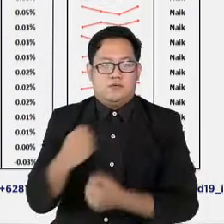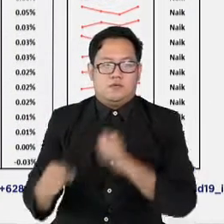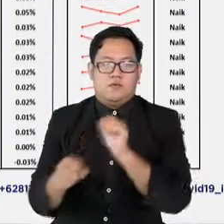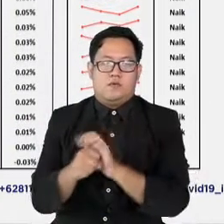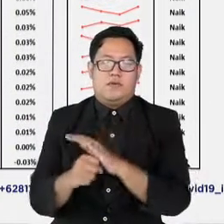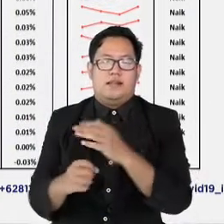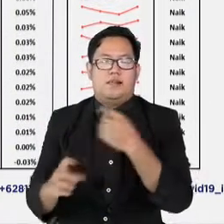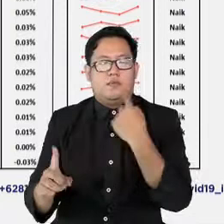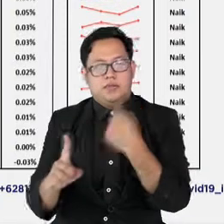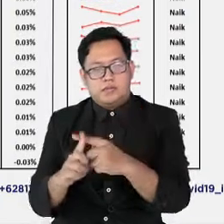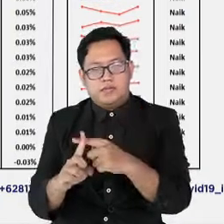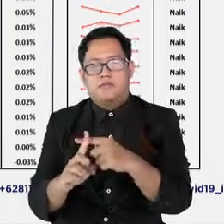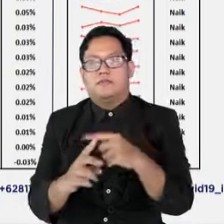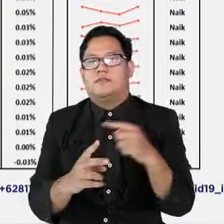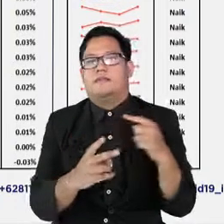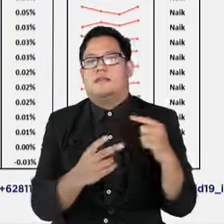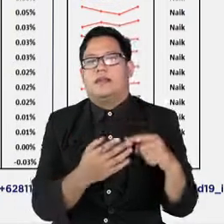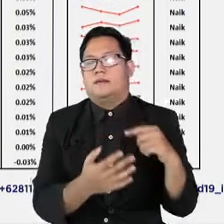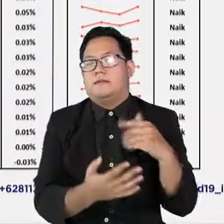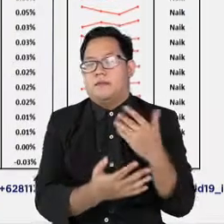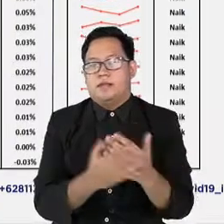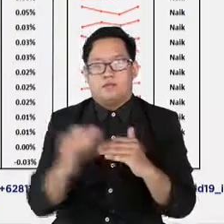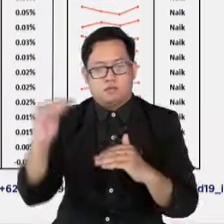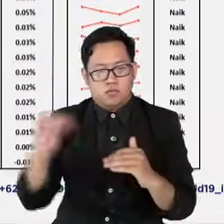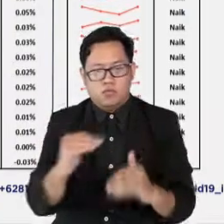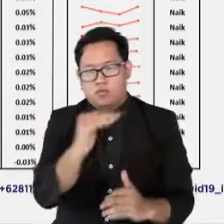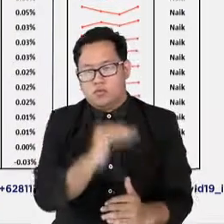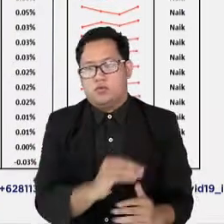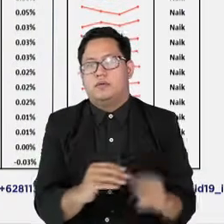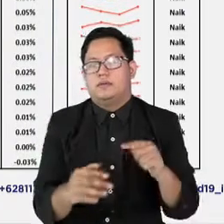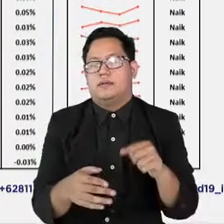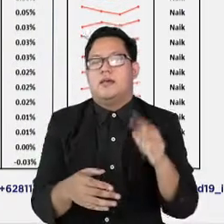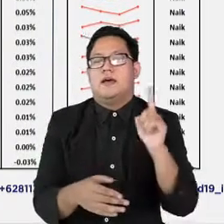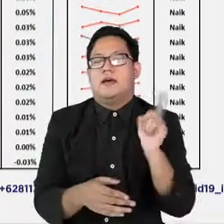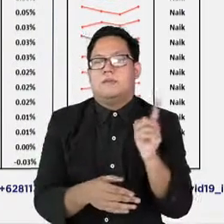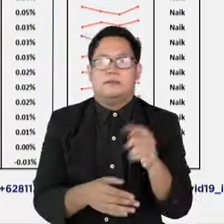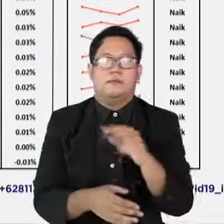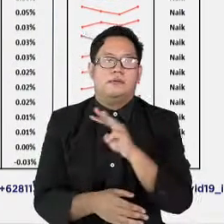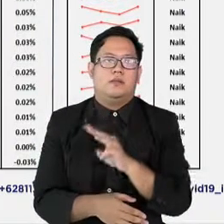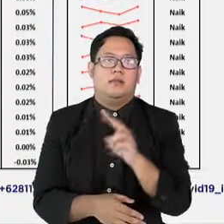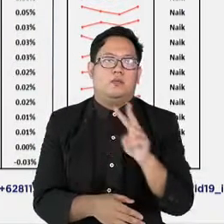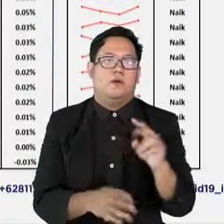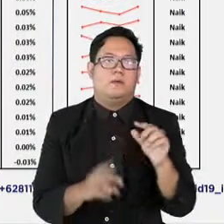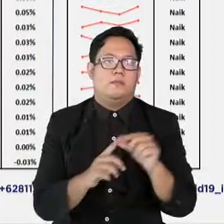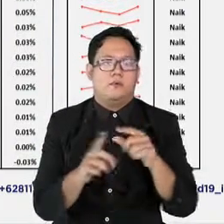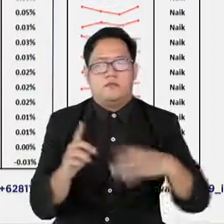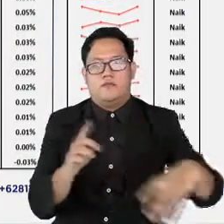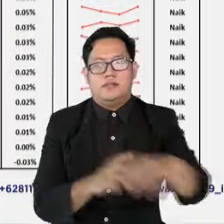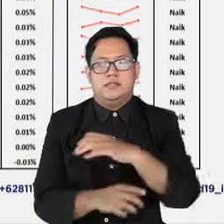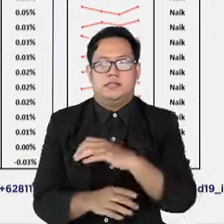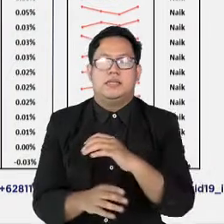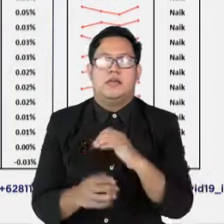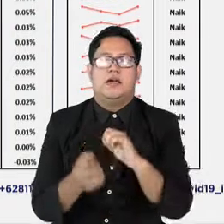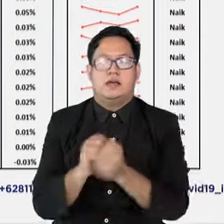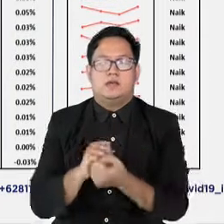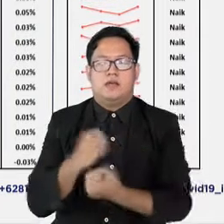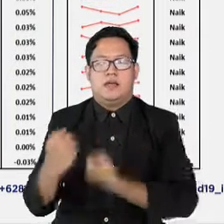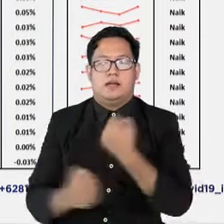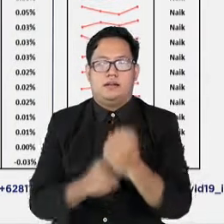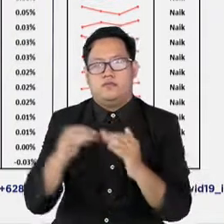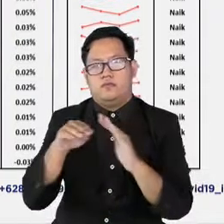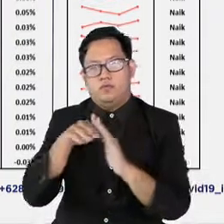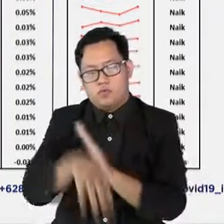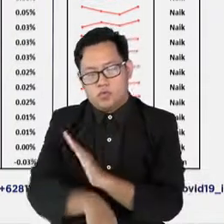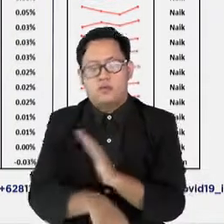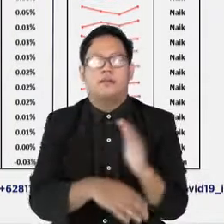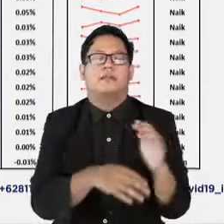kesembuhan dikontribusikan dari 32 provinsi yang mengalami penurunan kasus aktif dan kenaikan kesembuhan